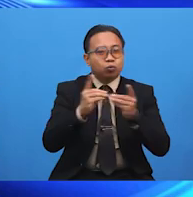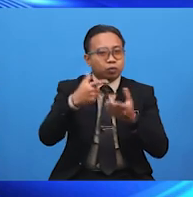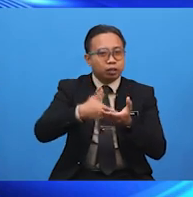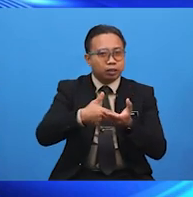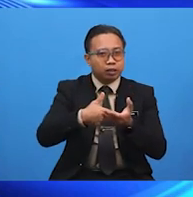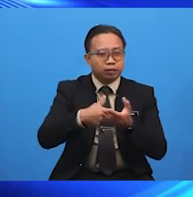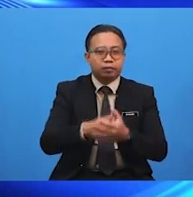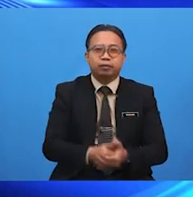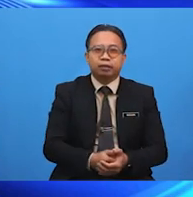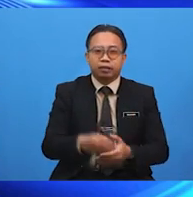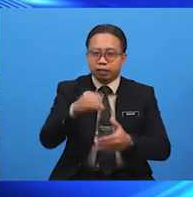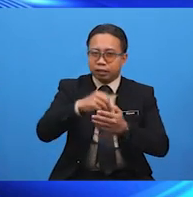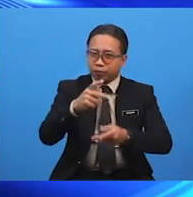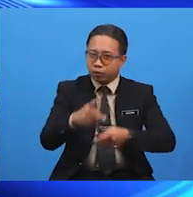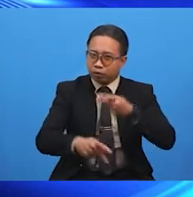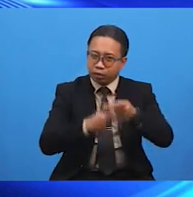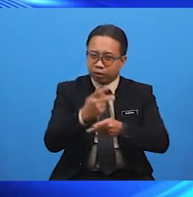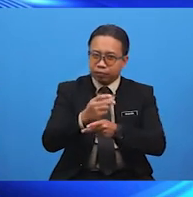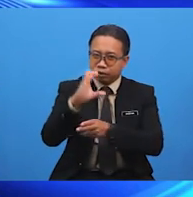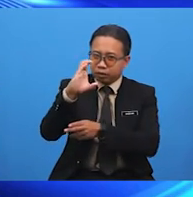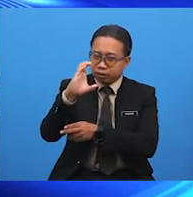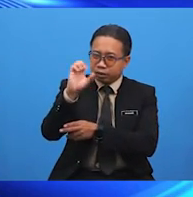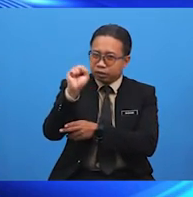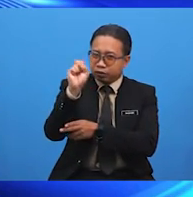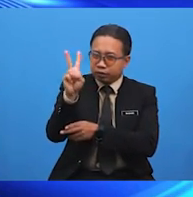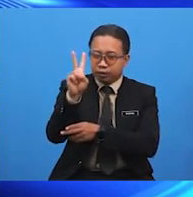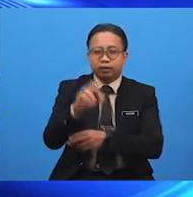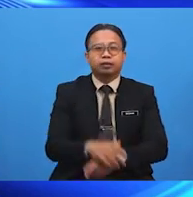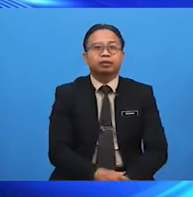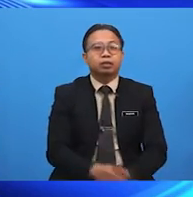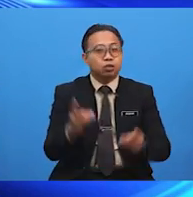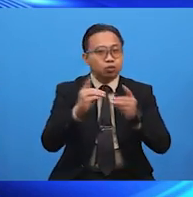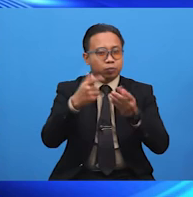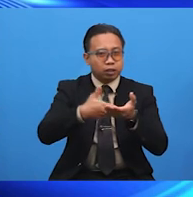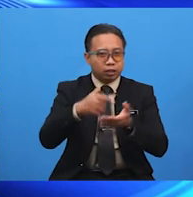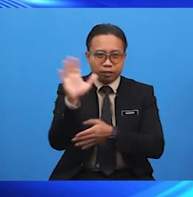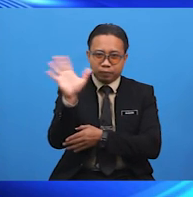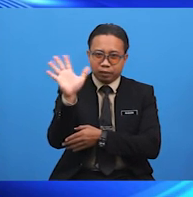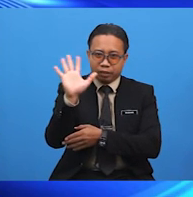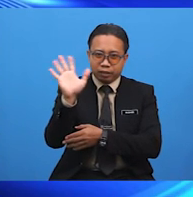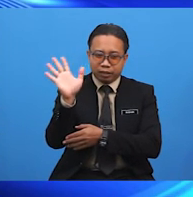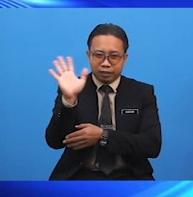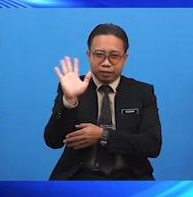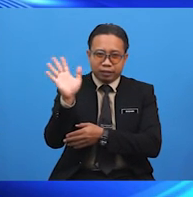lain episod dalam program Canvas SV. Jumpa lagi. Bye.